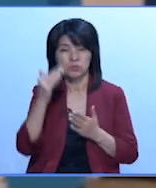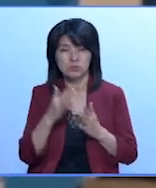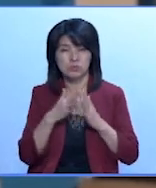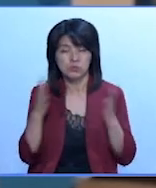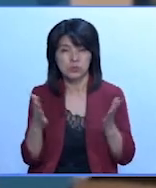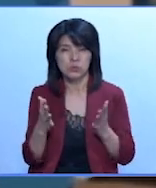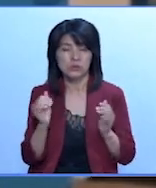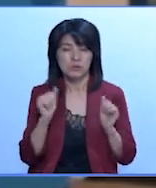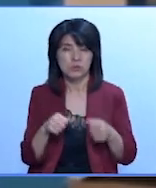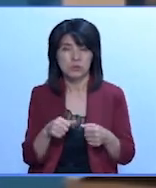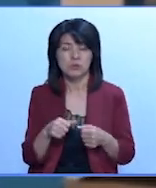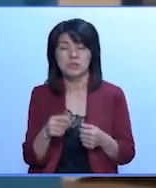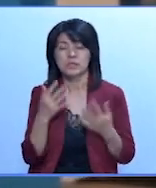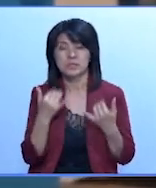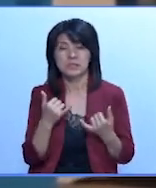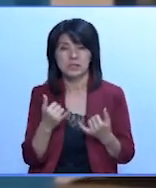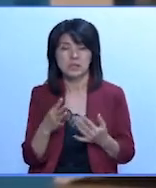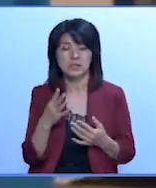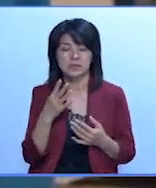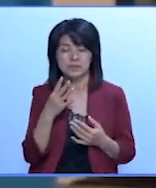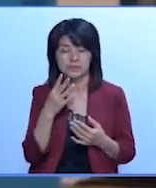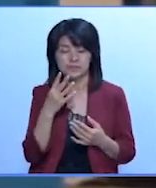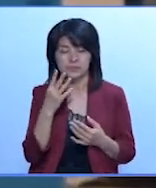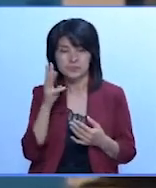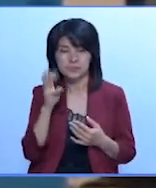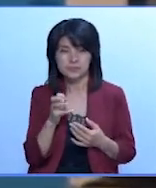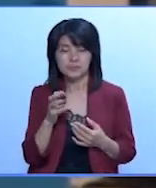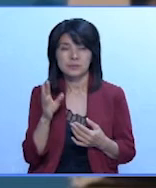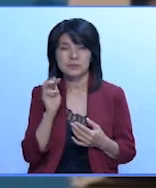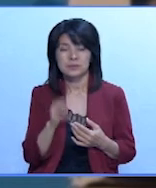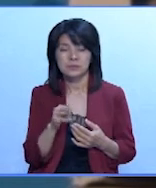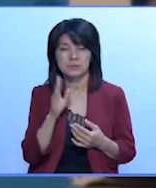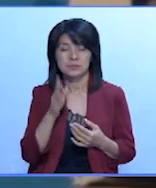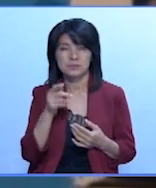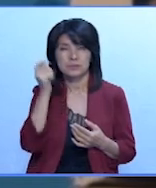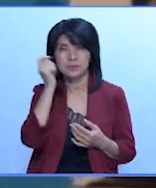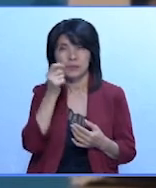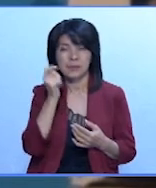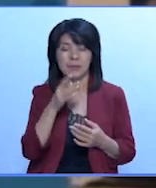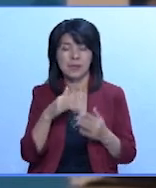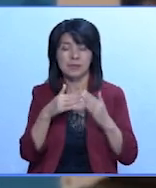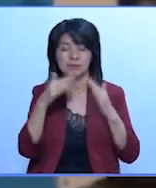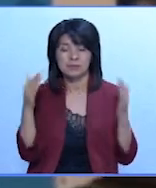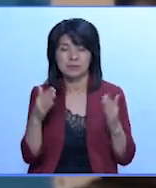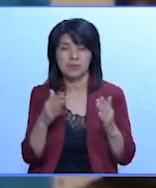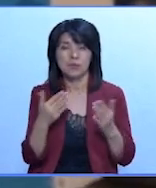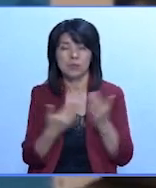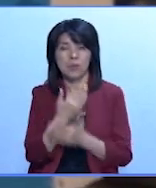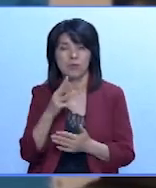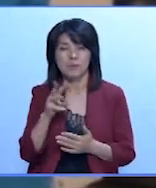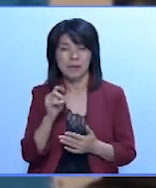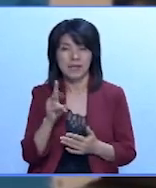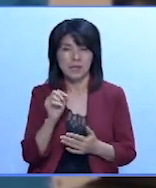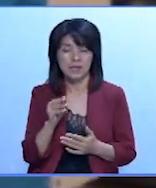Жалпы 3 миллион теңгеге ғимараттың 300 шаршы метр едені тартылып, қабырғалары төбесі боялады. Жаңартылған манежде бокс, каратэ